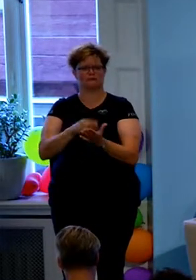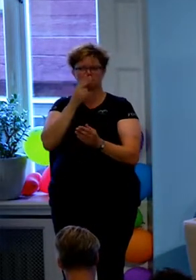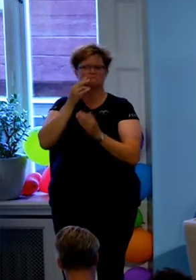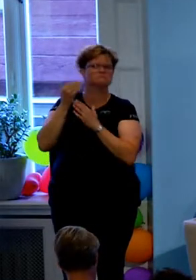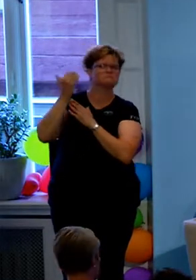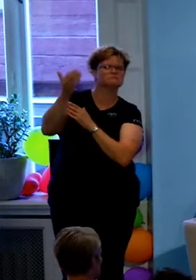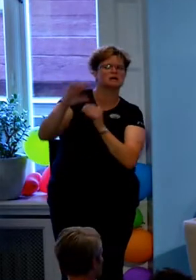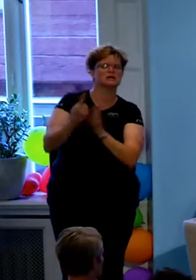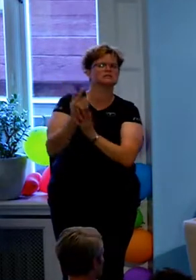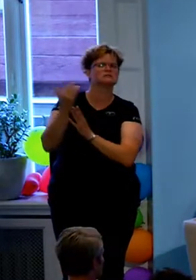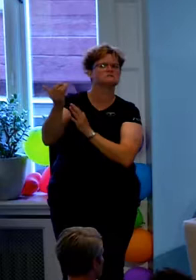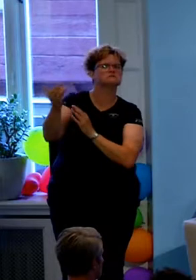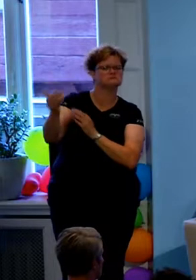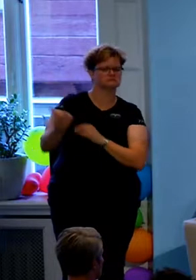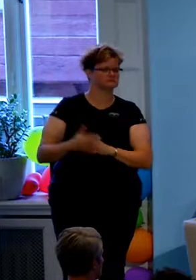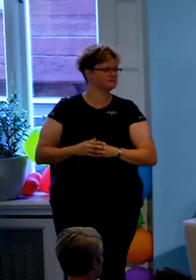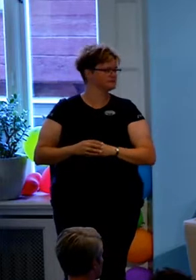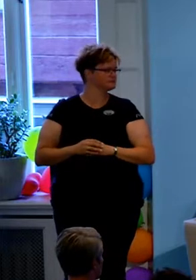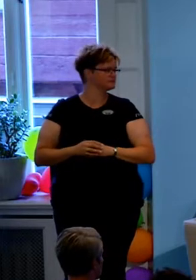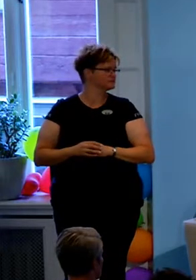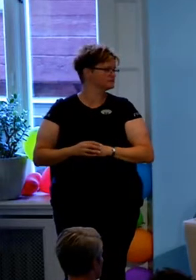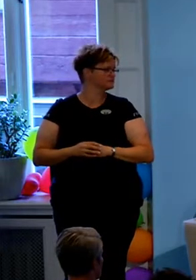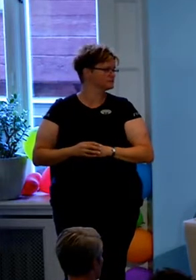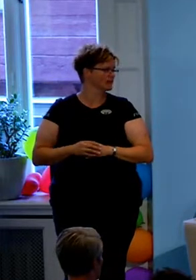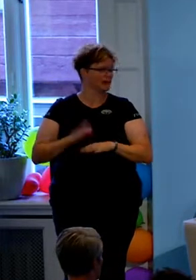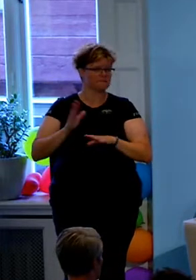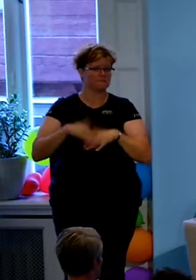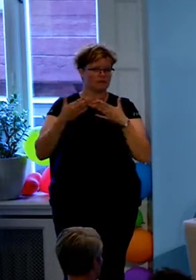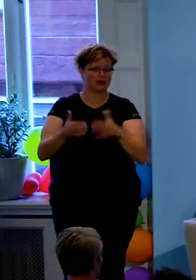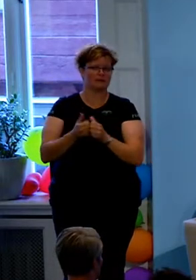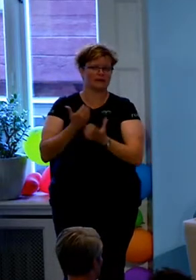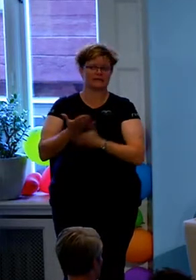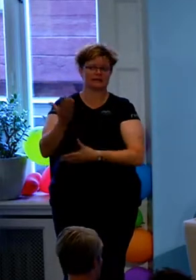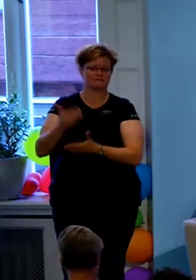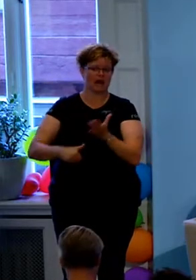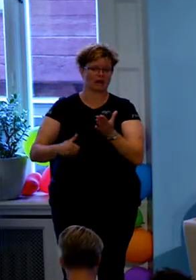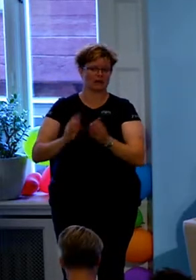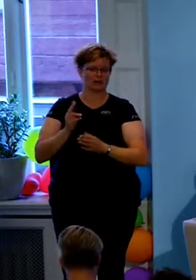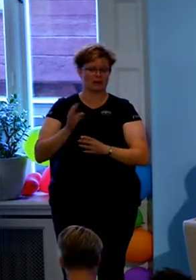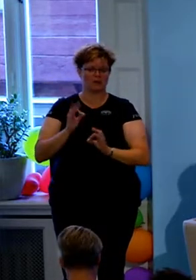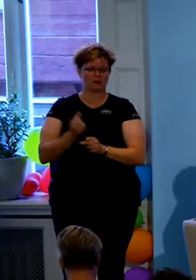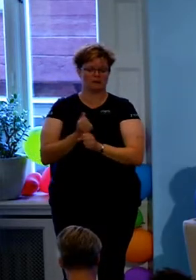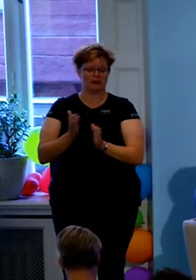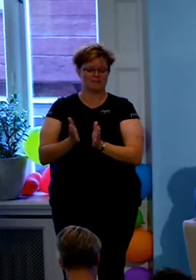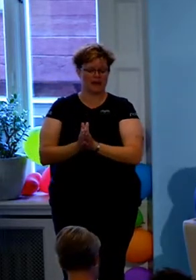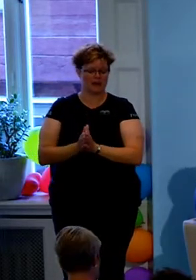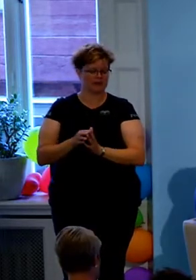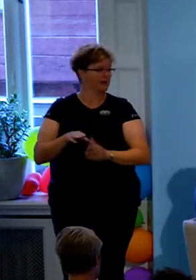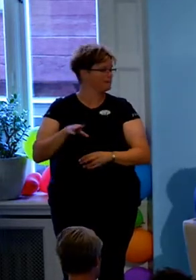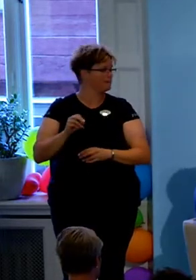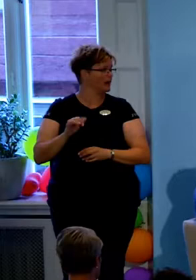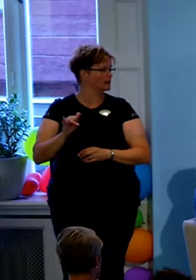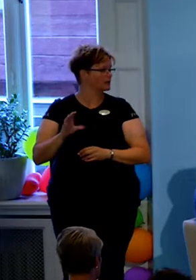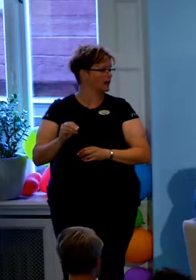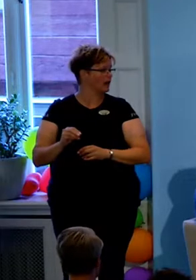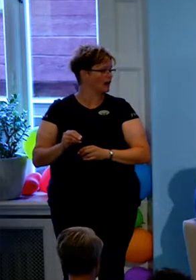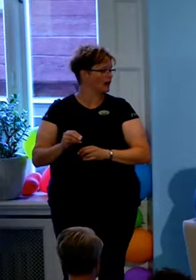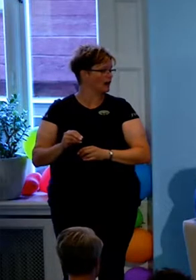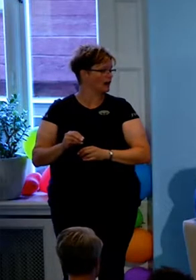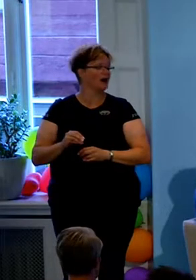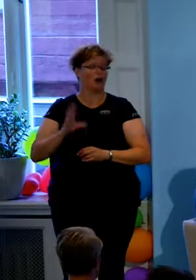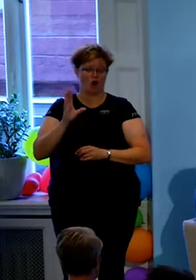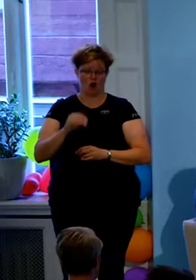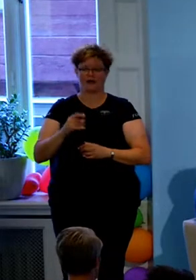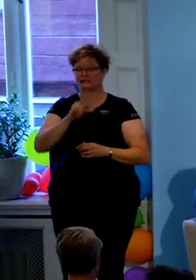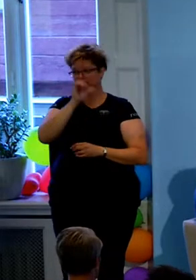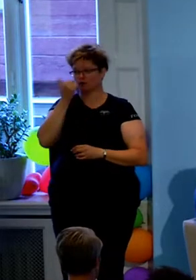och förbereda er på sånt som är på väg men som ännu inte är här? Hur jobbar ni med att scouta? Nej, men det är ju en